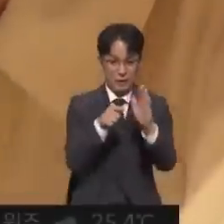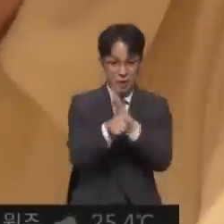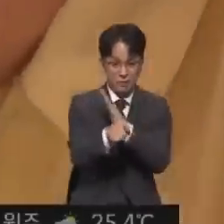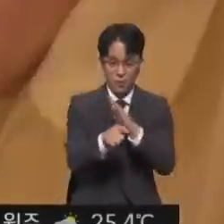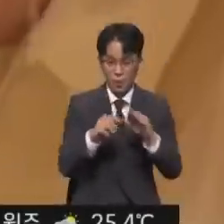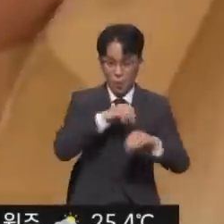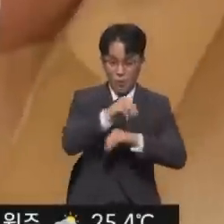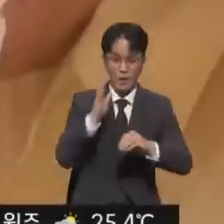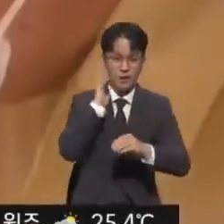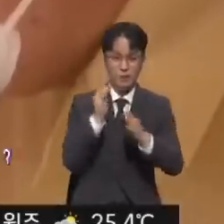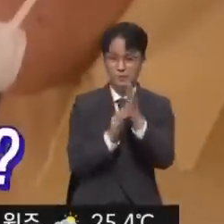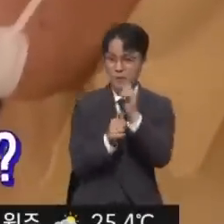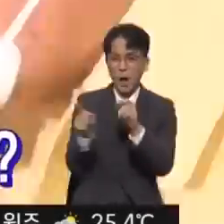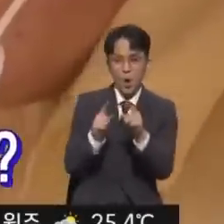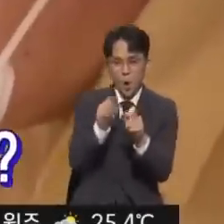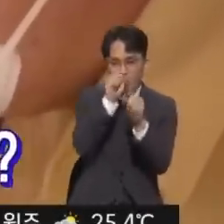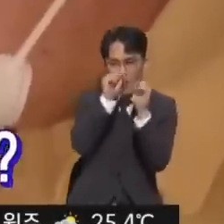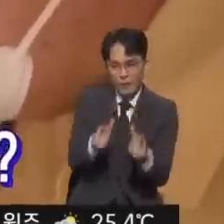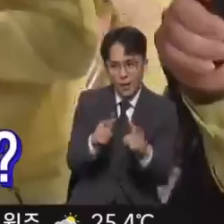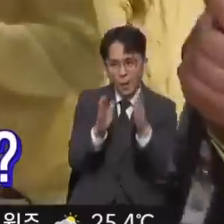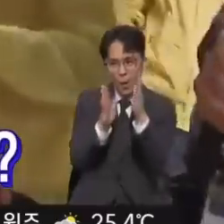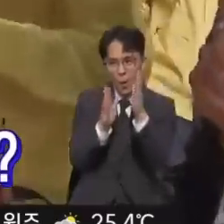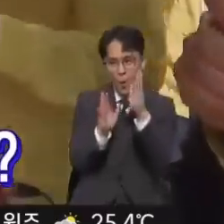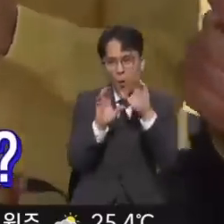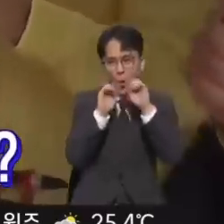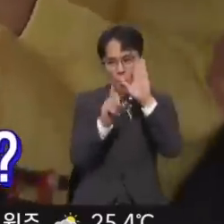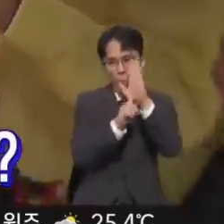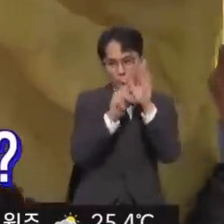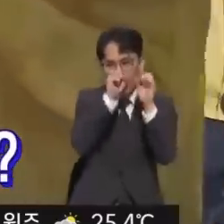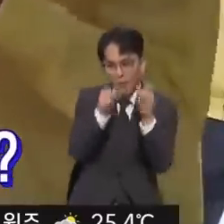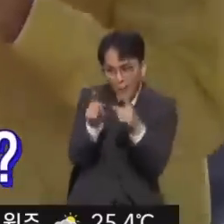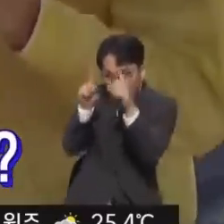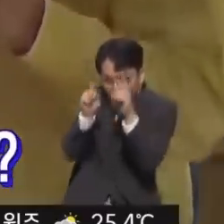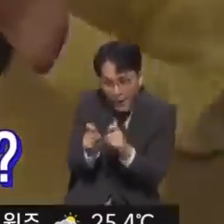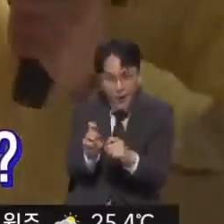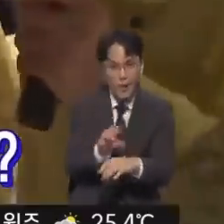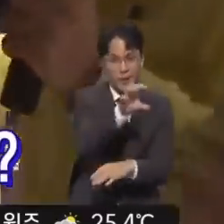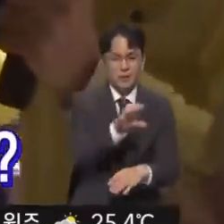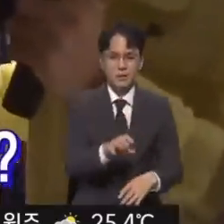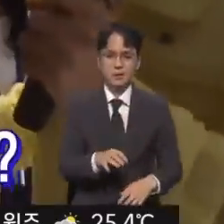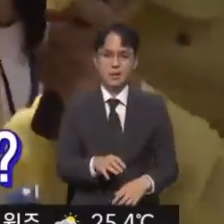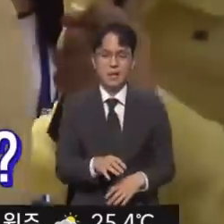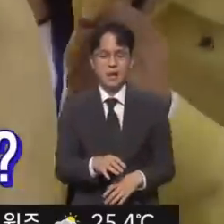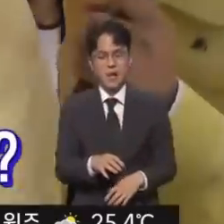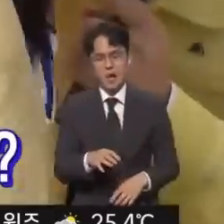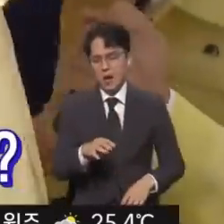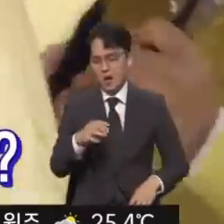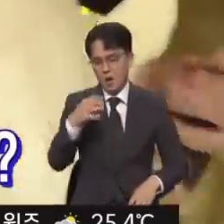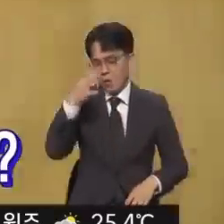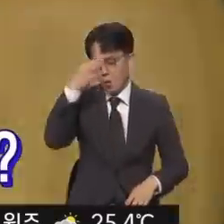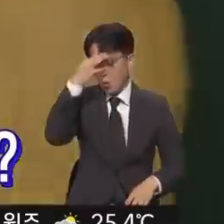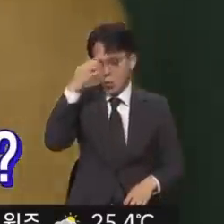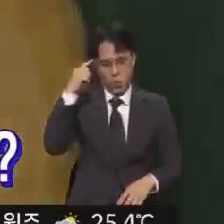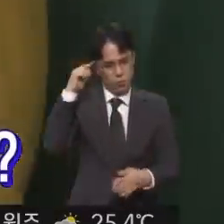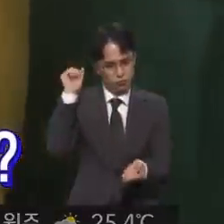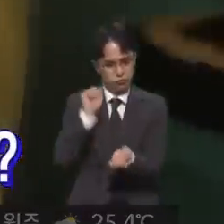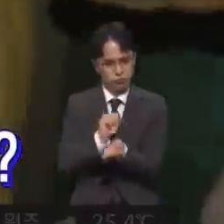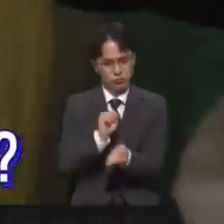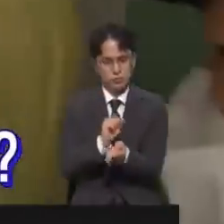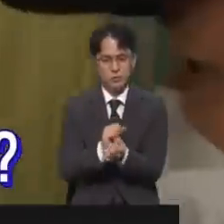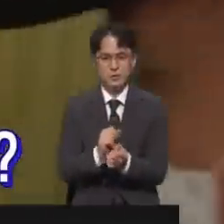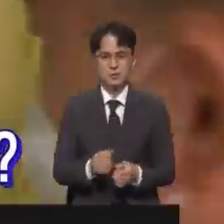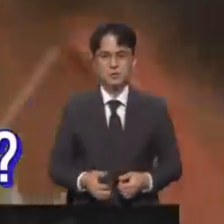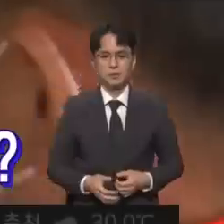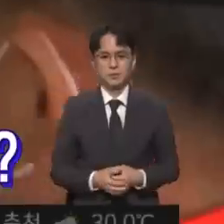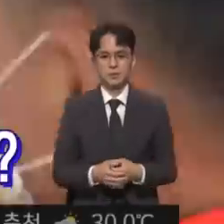최악의 결과가 나와 버린 거거든요 저는 그분을 좀 지정을 하고 싶어요 사천과 지류에 착장 시스템을 개발할 아이디어로 짓기